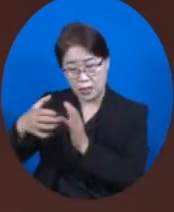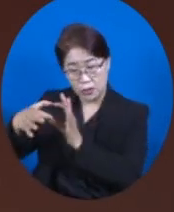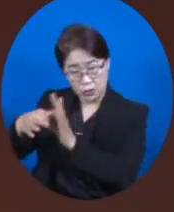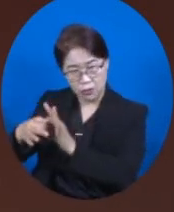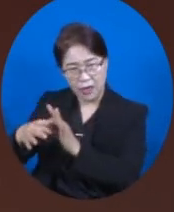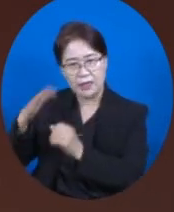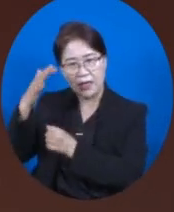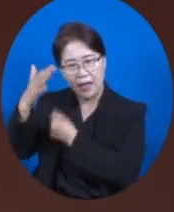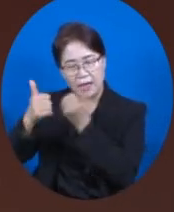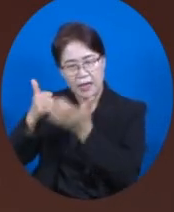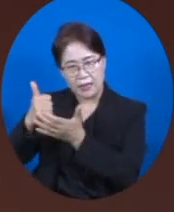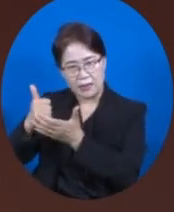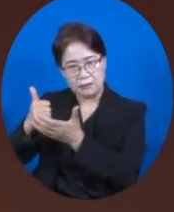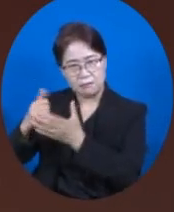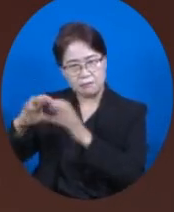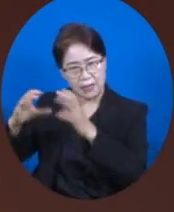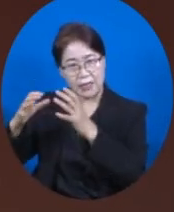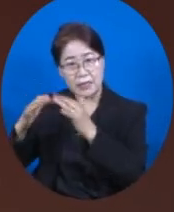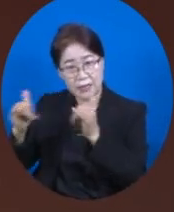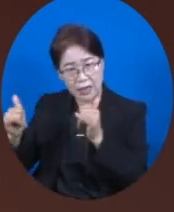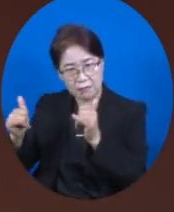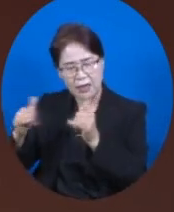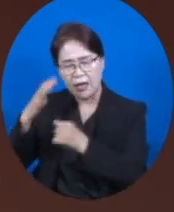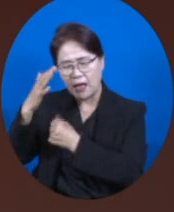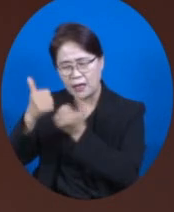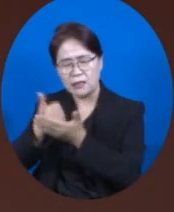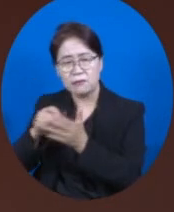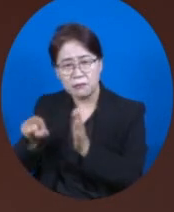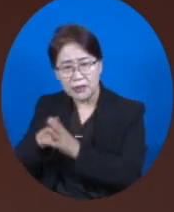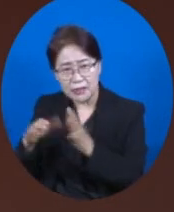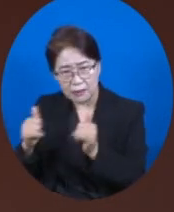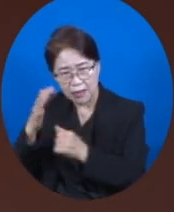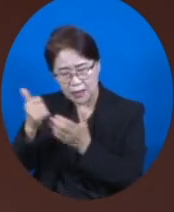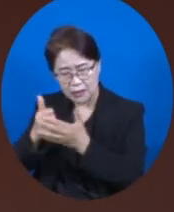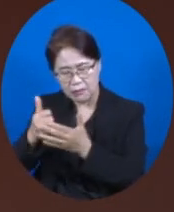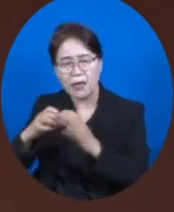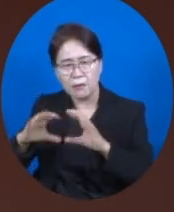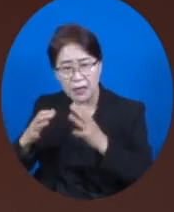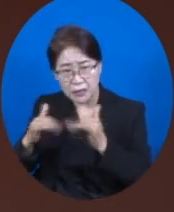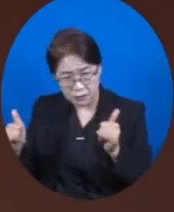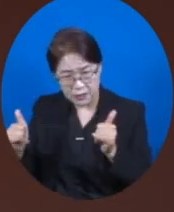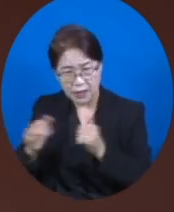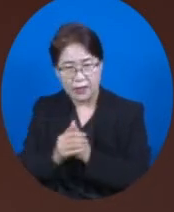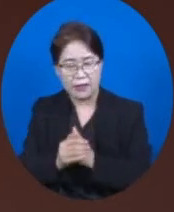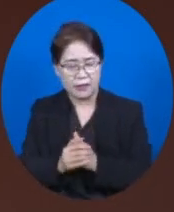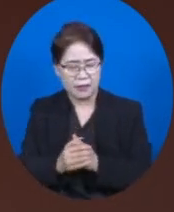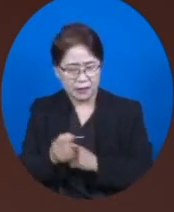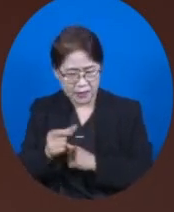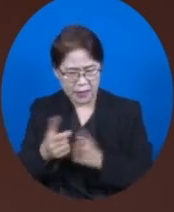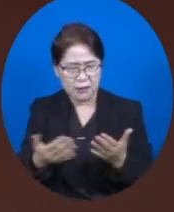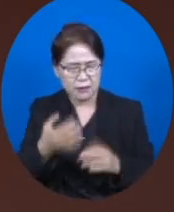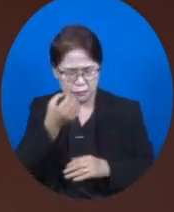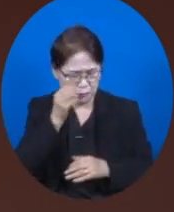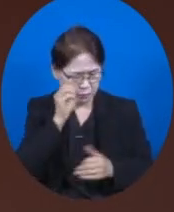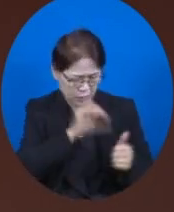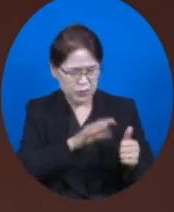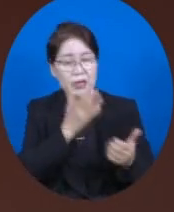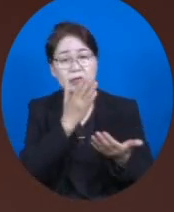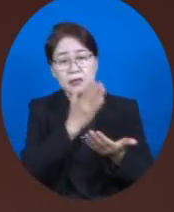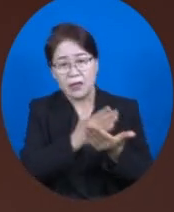하늘의 시민권을 가진 하나님의 사람입니다 작은 일을 멸시하지 마십시오